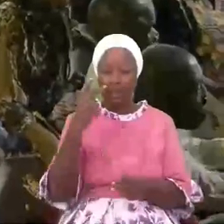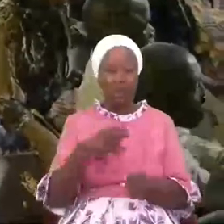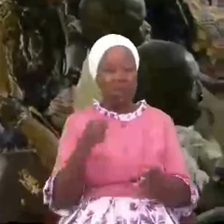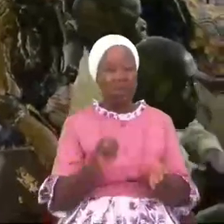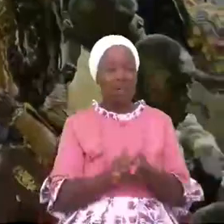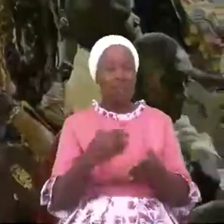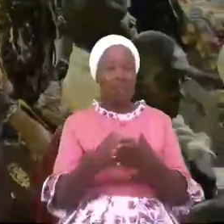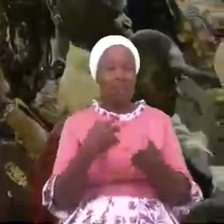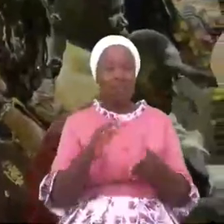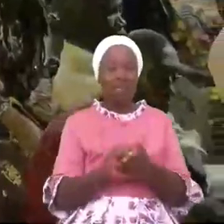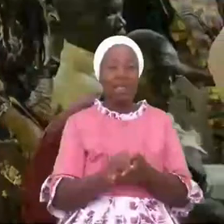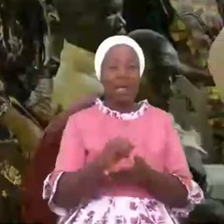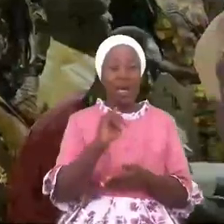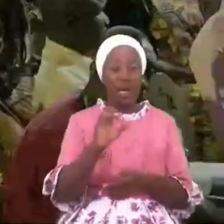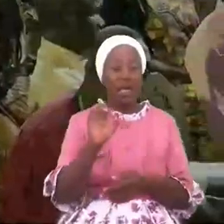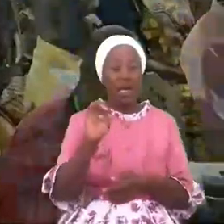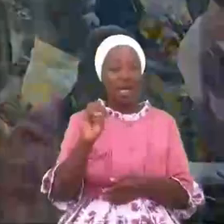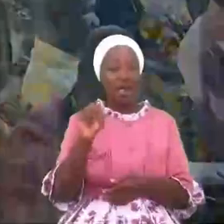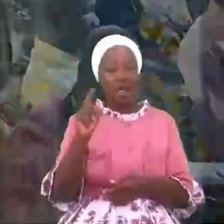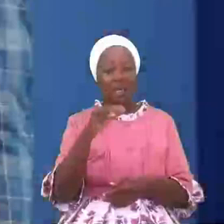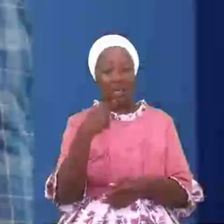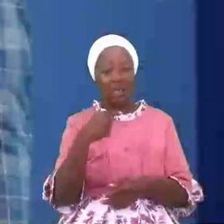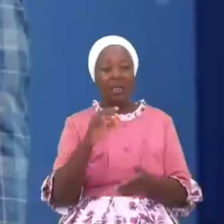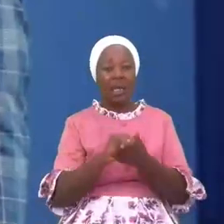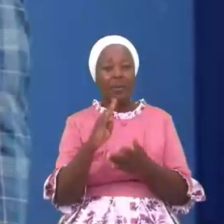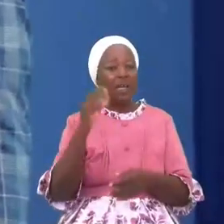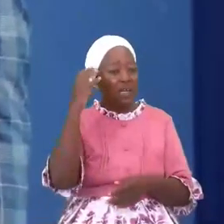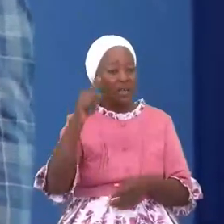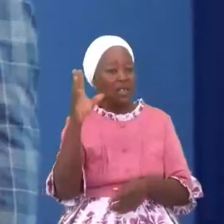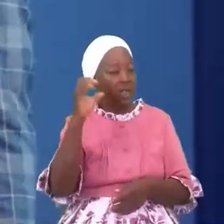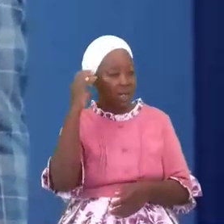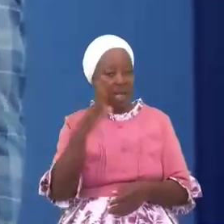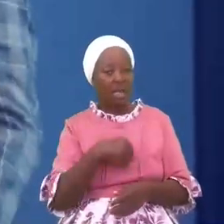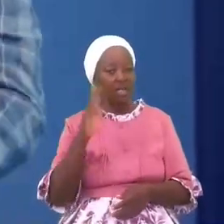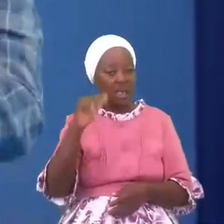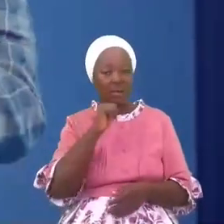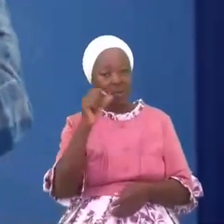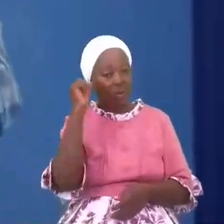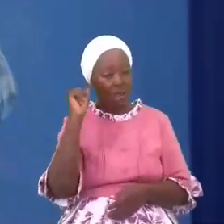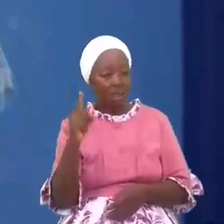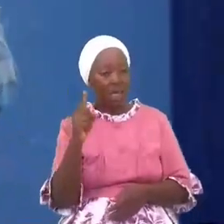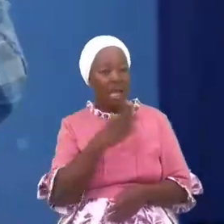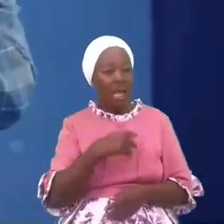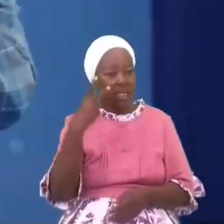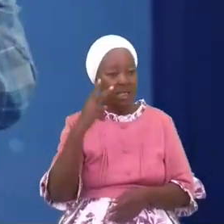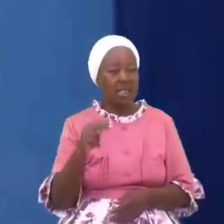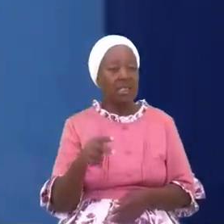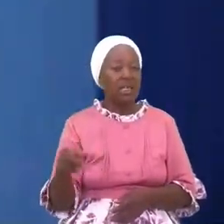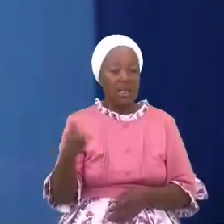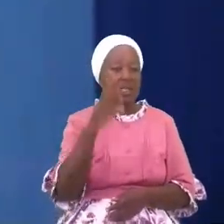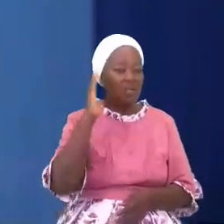dit, vous entendrez de vos oreilles et vous ne comprendrez pas.